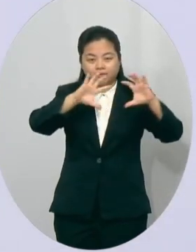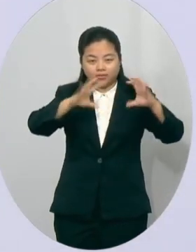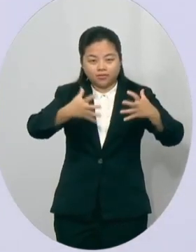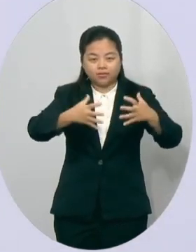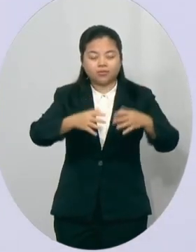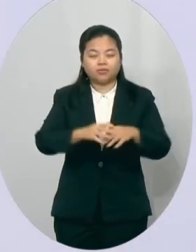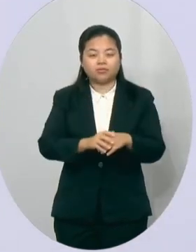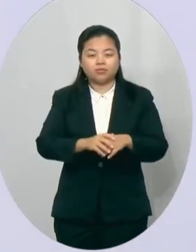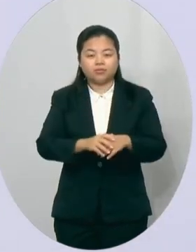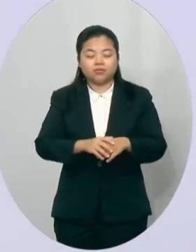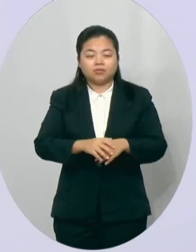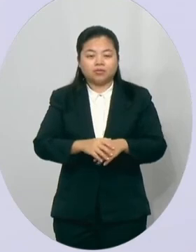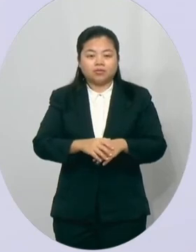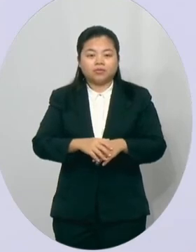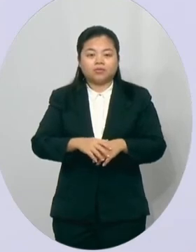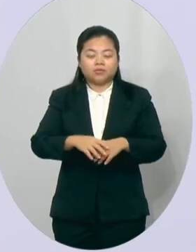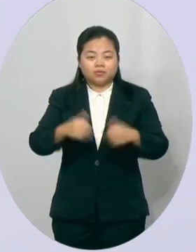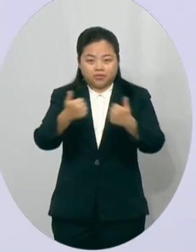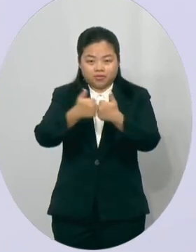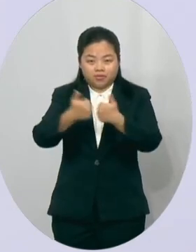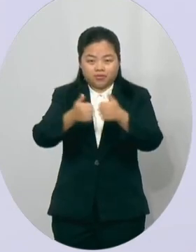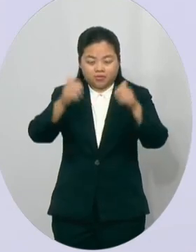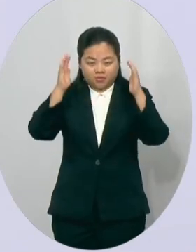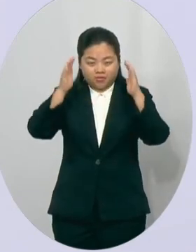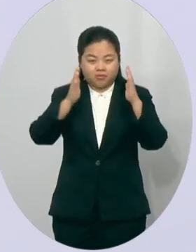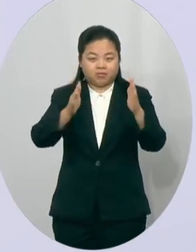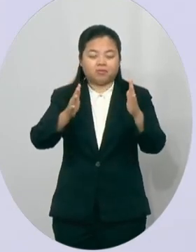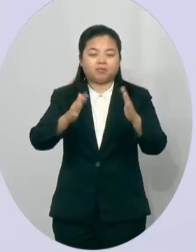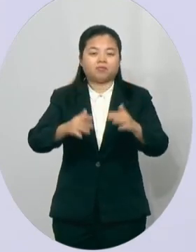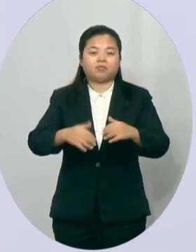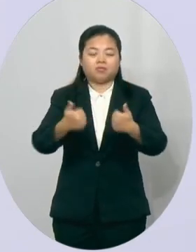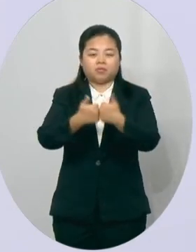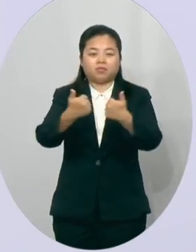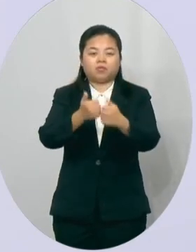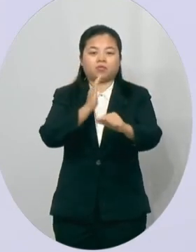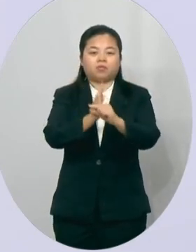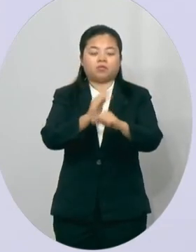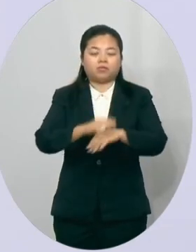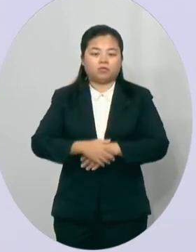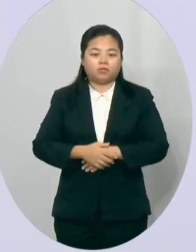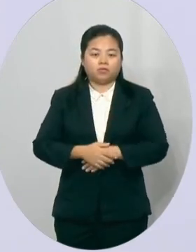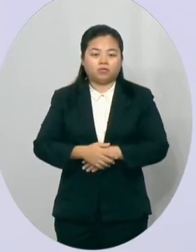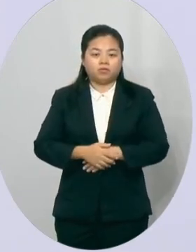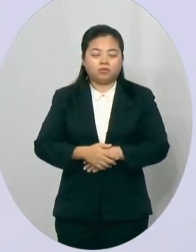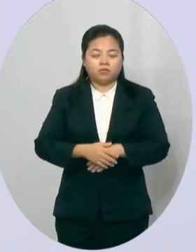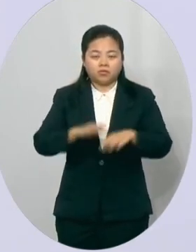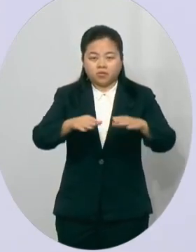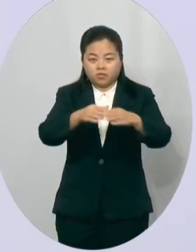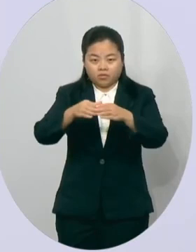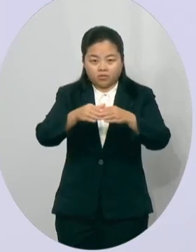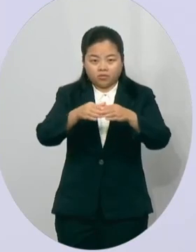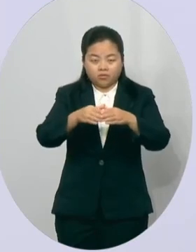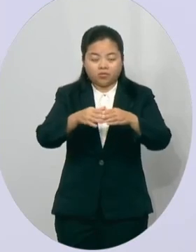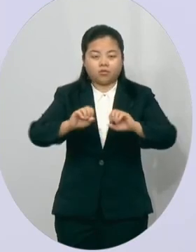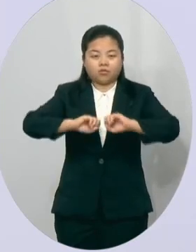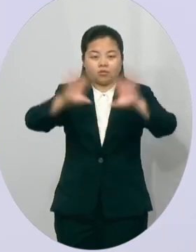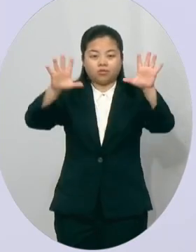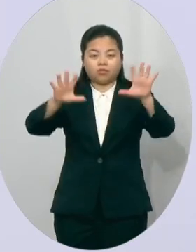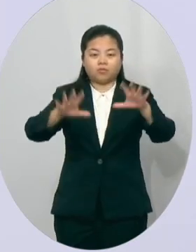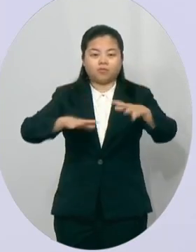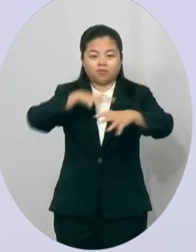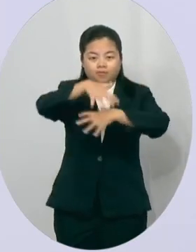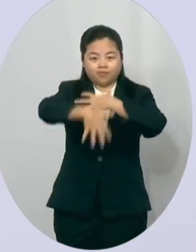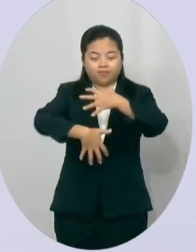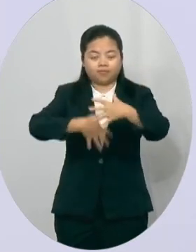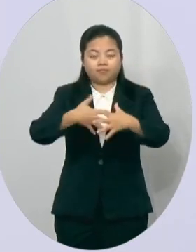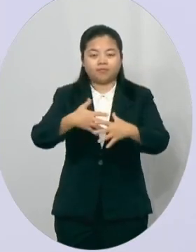是 COP27 正在埃及举行。在这个会议当中，有组织公布全世